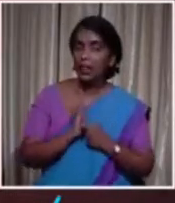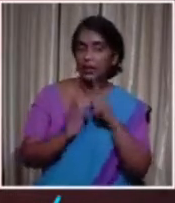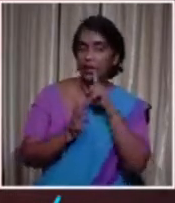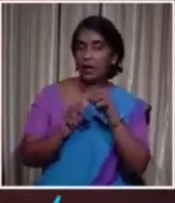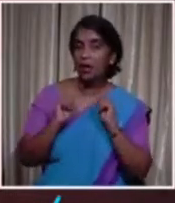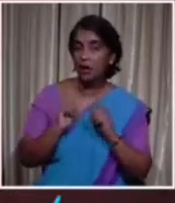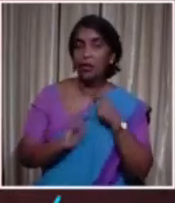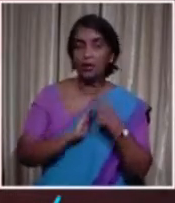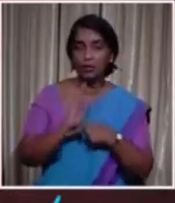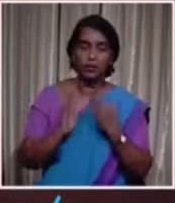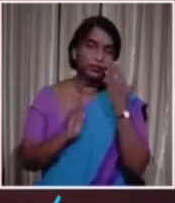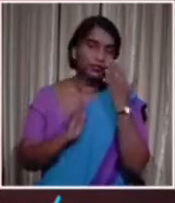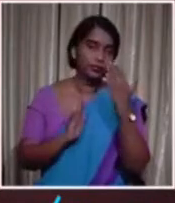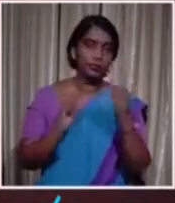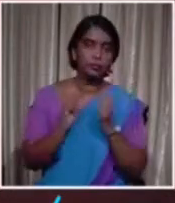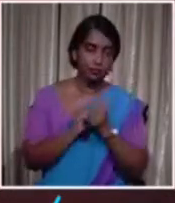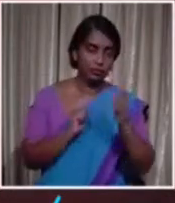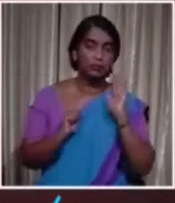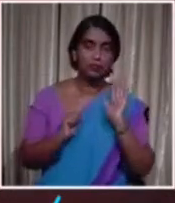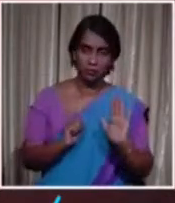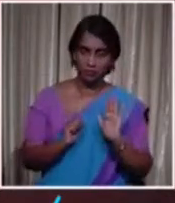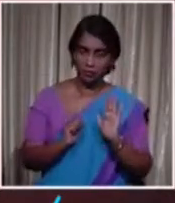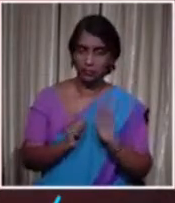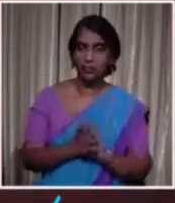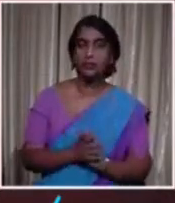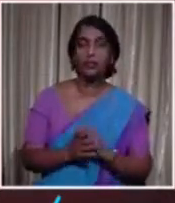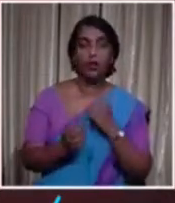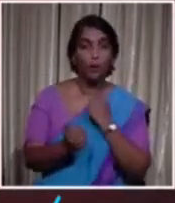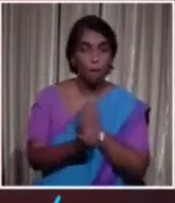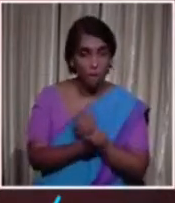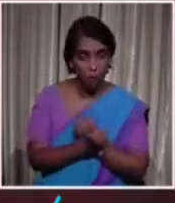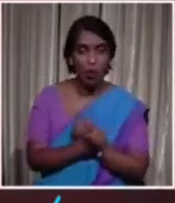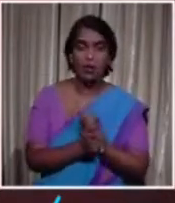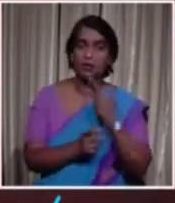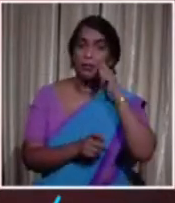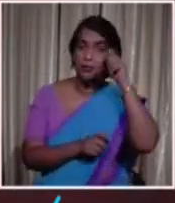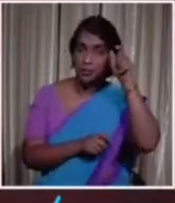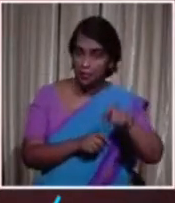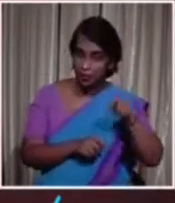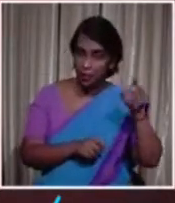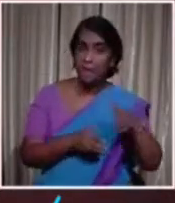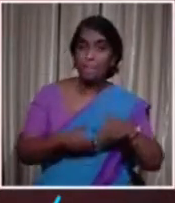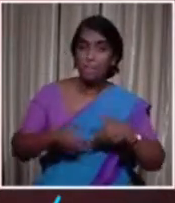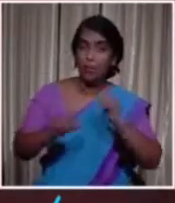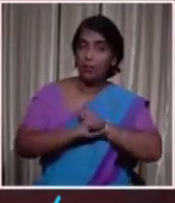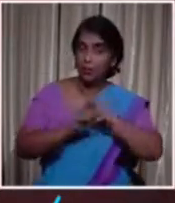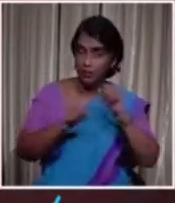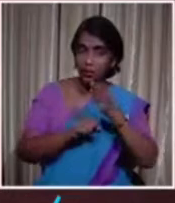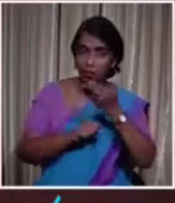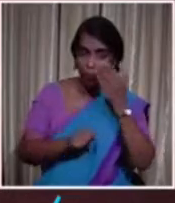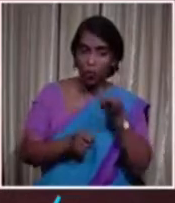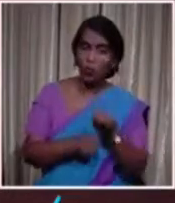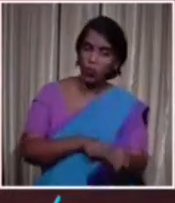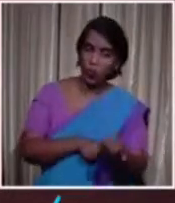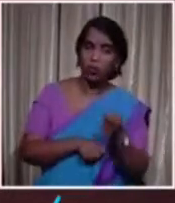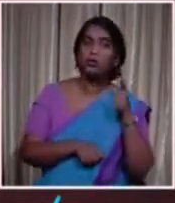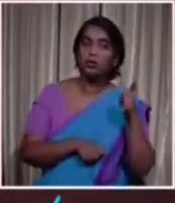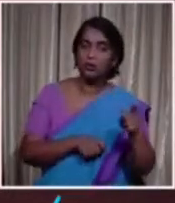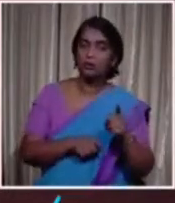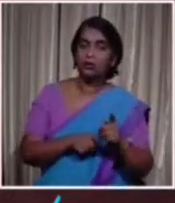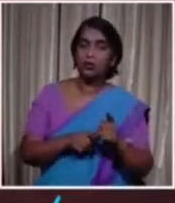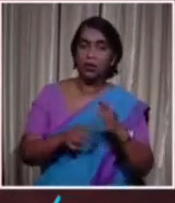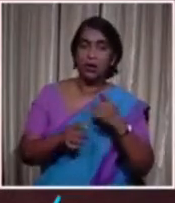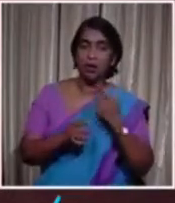එක රටේ ආදර්ශයක් විය යුතු නැද්ද? පොලිසිය මිනිහට පාරේ අරගල කාරයට පුළුවන් නම් ගහන්න ඒ කාකි